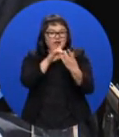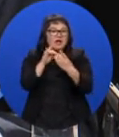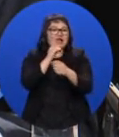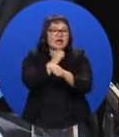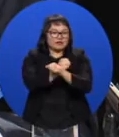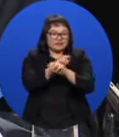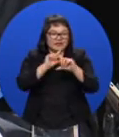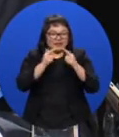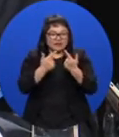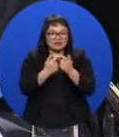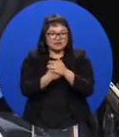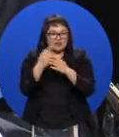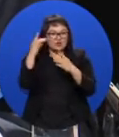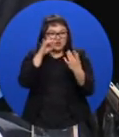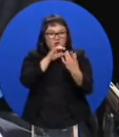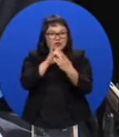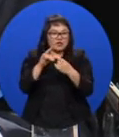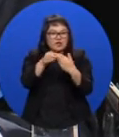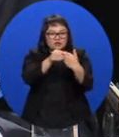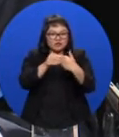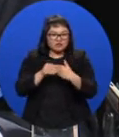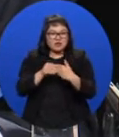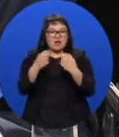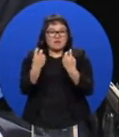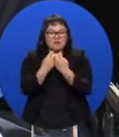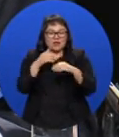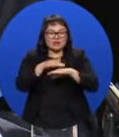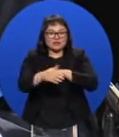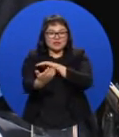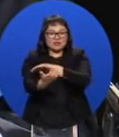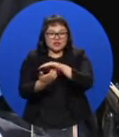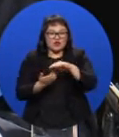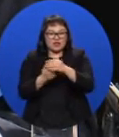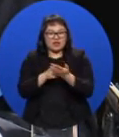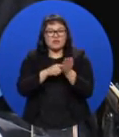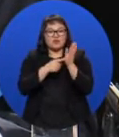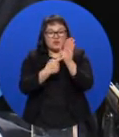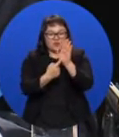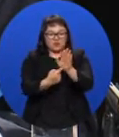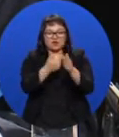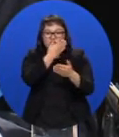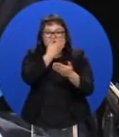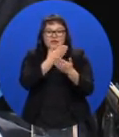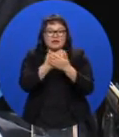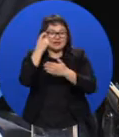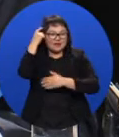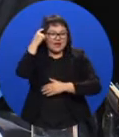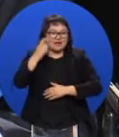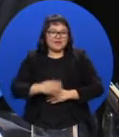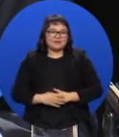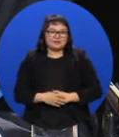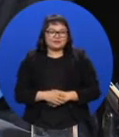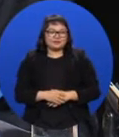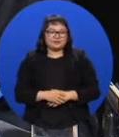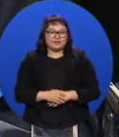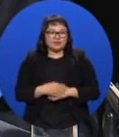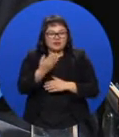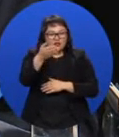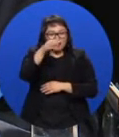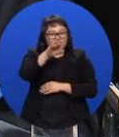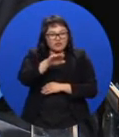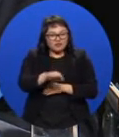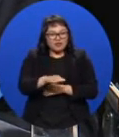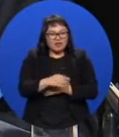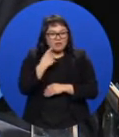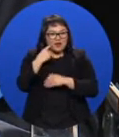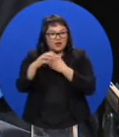하느냐고 그 동의를 끌어들이는 방식이 사전에 예고하는 방식이 중요했다 저는 그렇게 생각을 합니다. 그런데